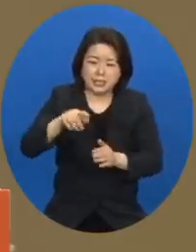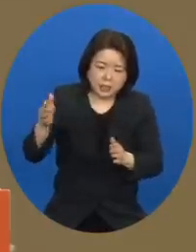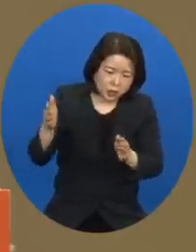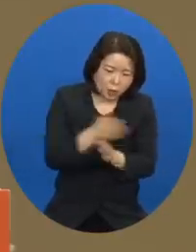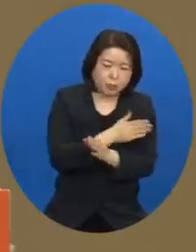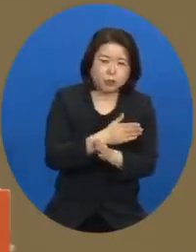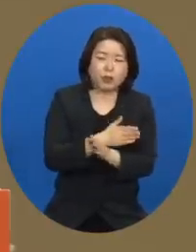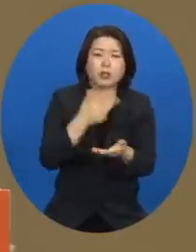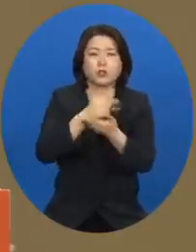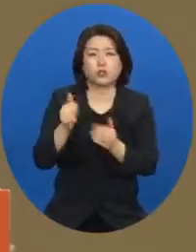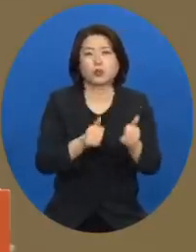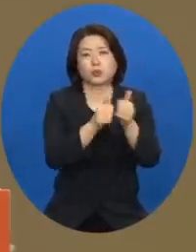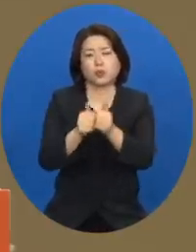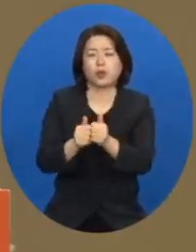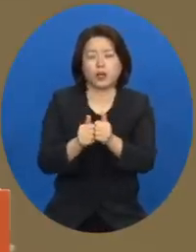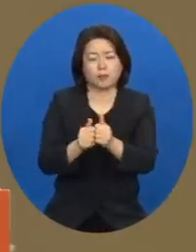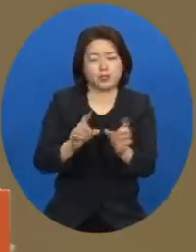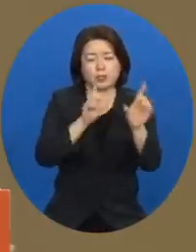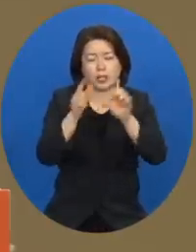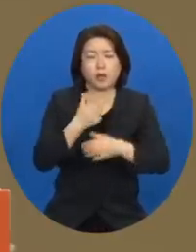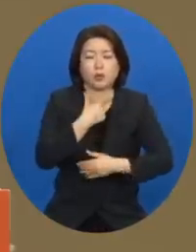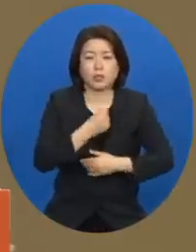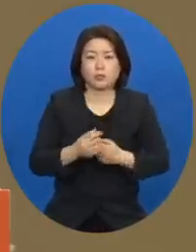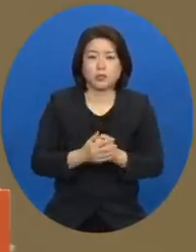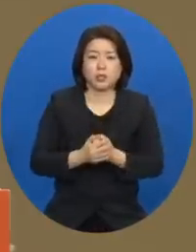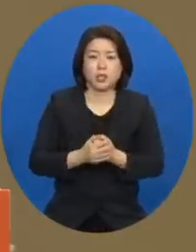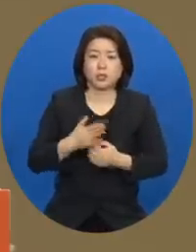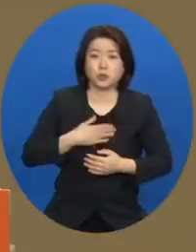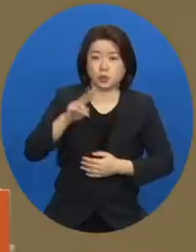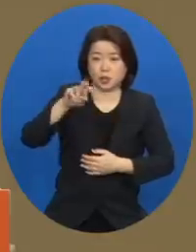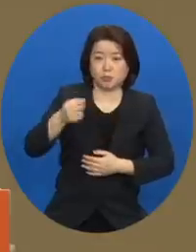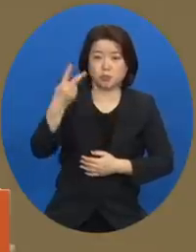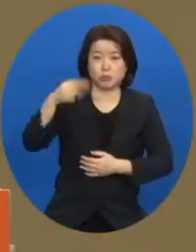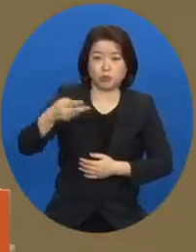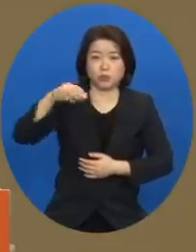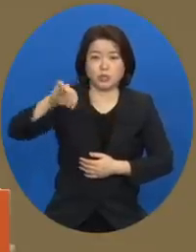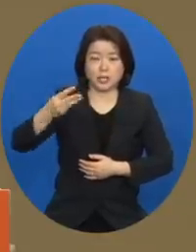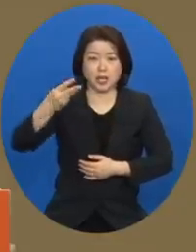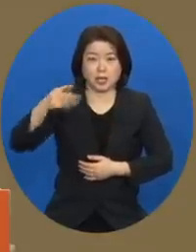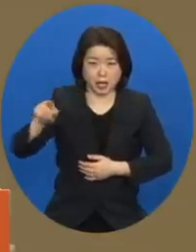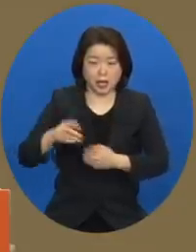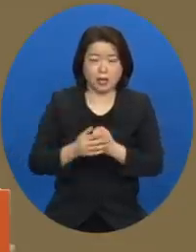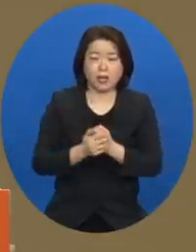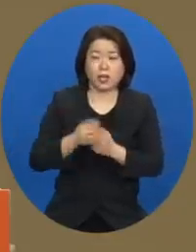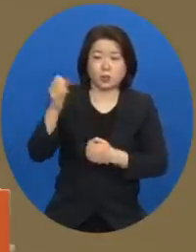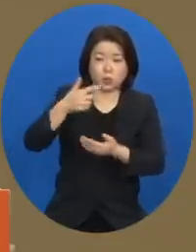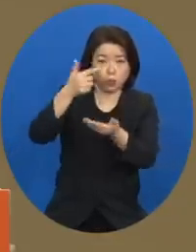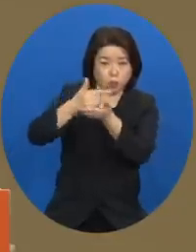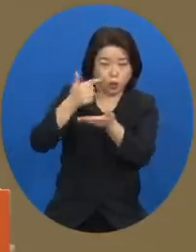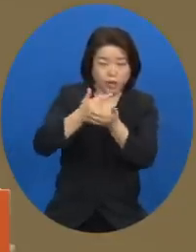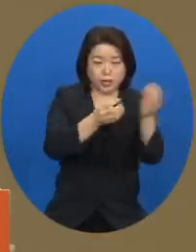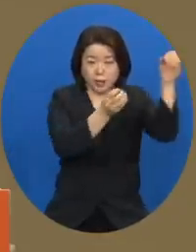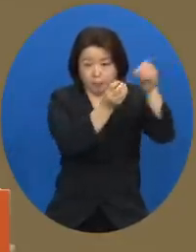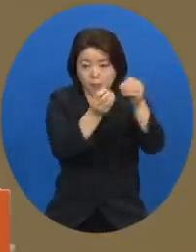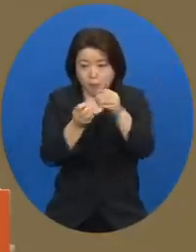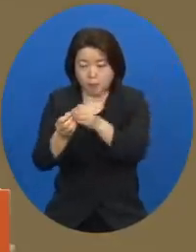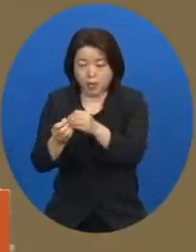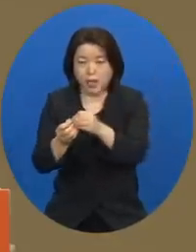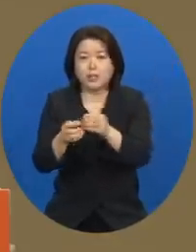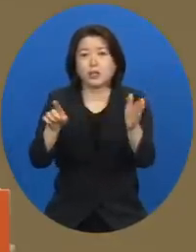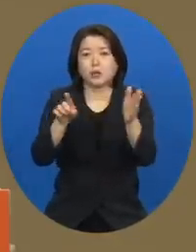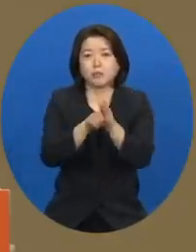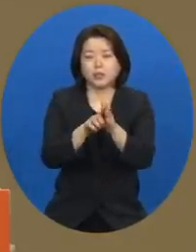살겠습니다. 그리고 저도 무드셀라에게 그리고 노아에게로 이어지는 그런 믿음의